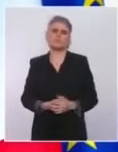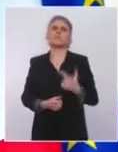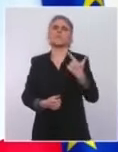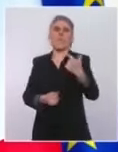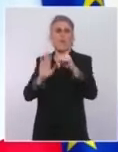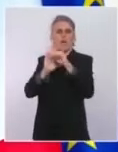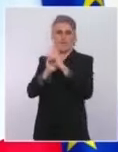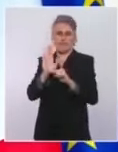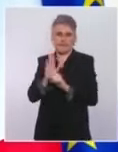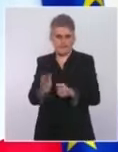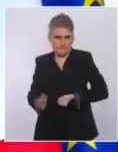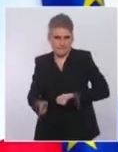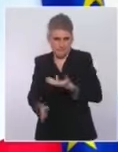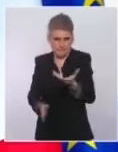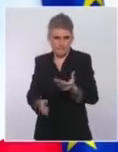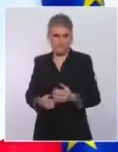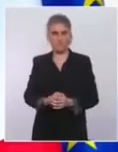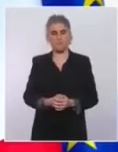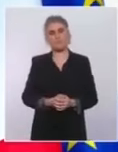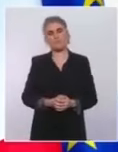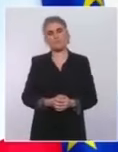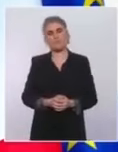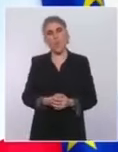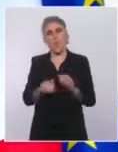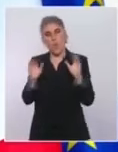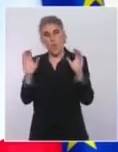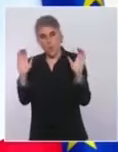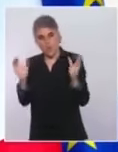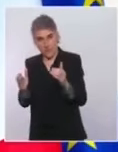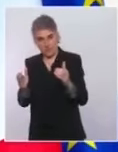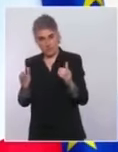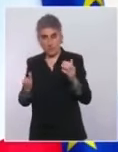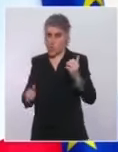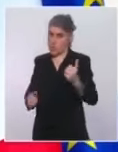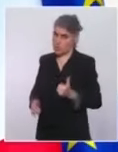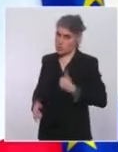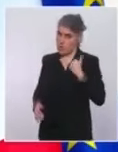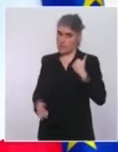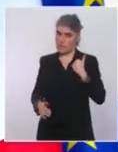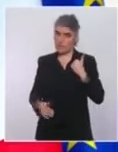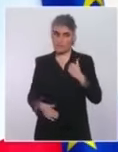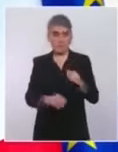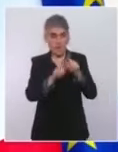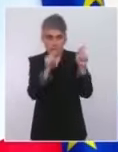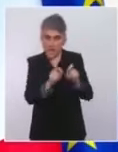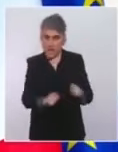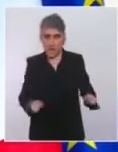L'unité, la souveraineté, l'intégrité territoriale du Congo ne se discutent pas.